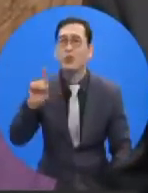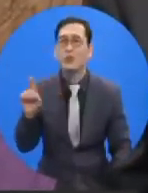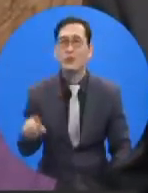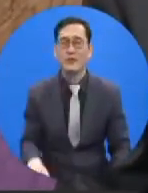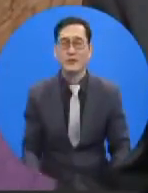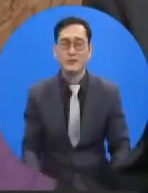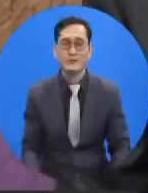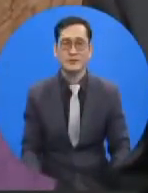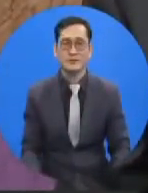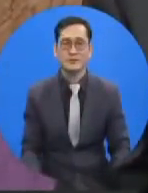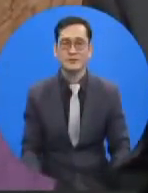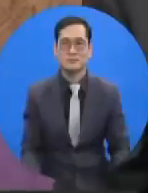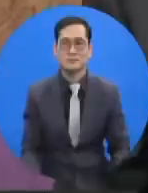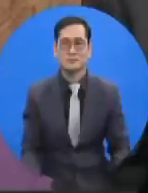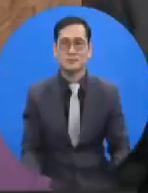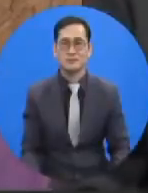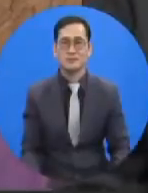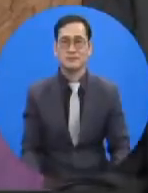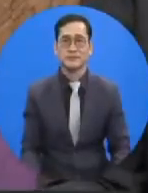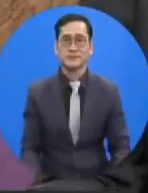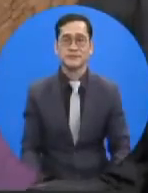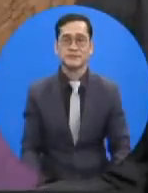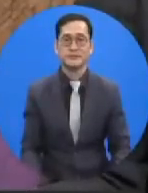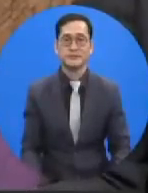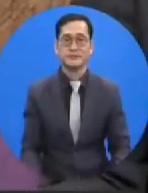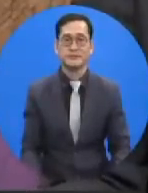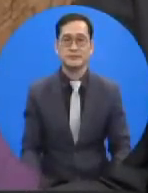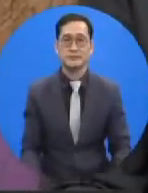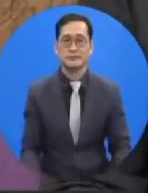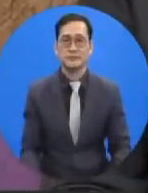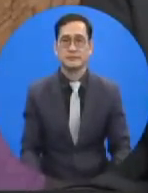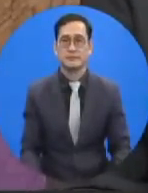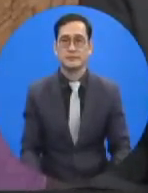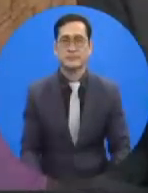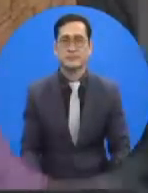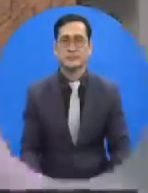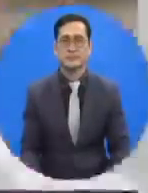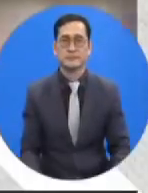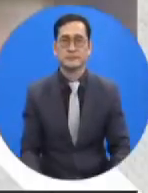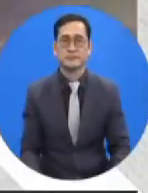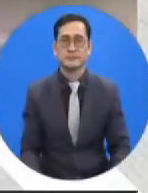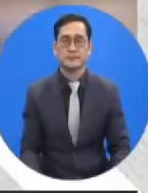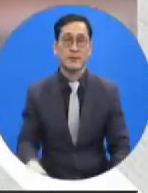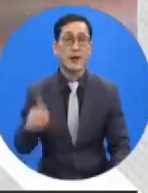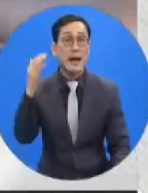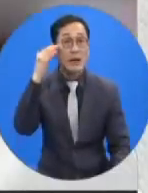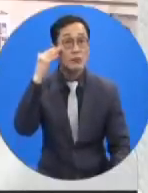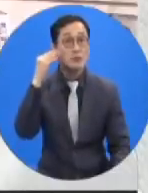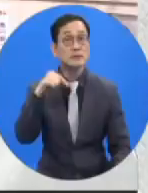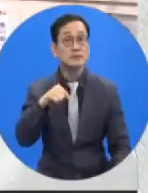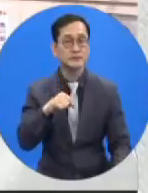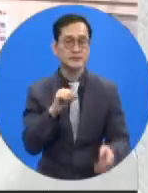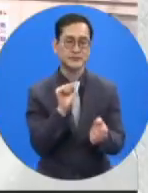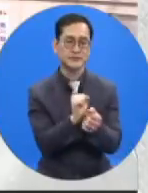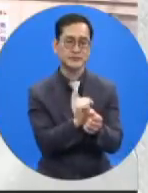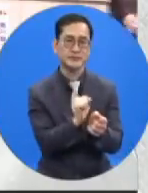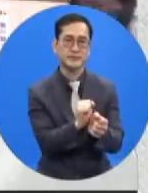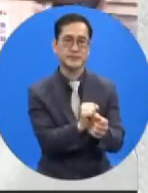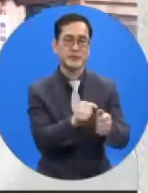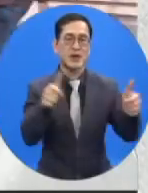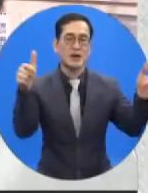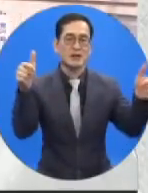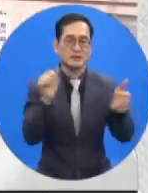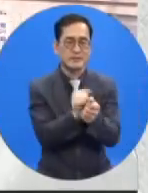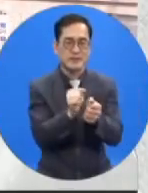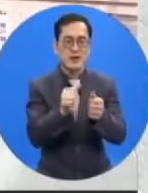있지만은 제가 지금 계속 얘기했듯이. 어쩌면 이게 우리나라의 코로나19를 재확산시킬 수 있는 거점이 될